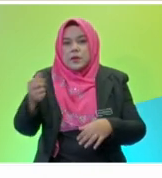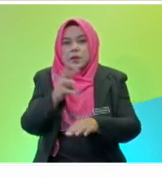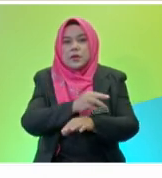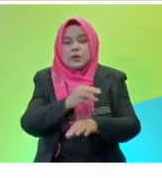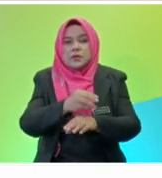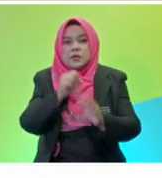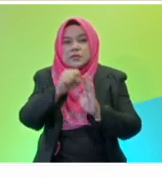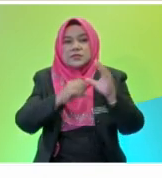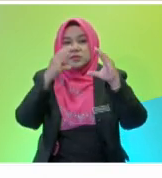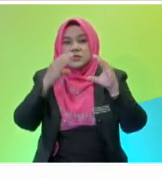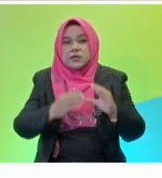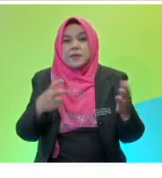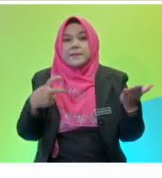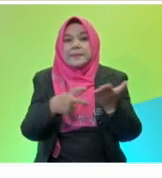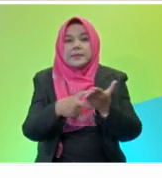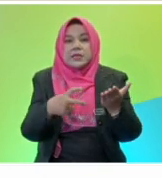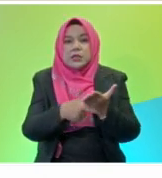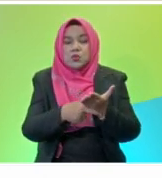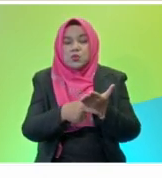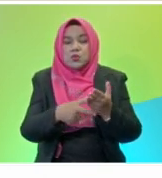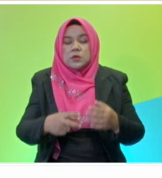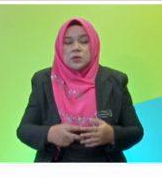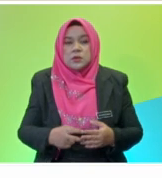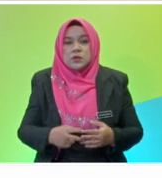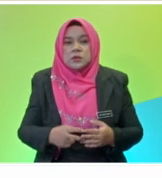mengajuk itu adalah tahap Yang pertama lah